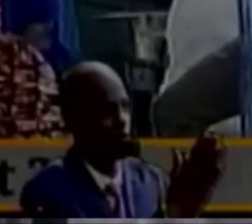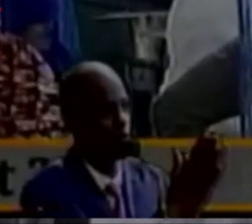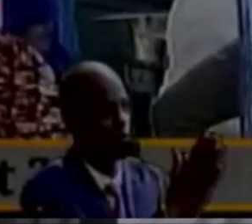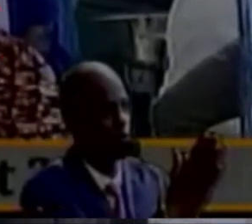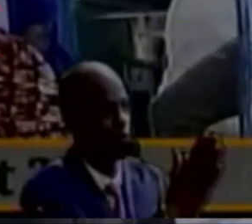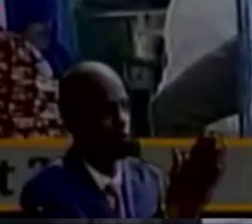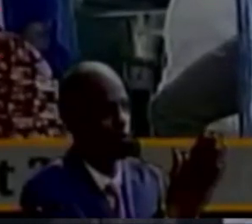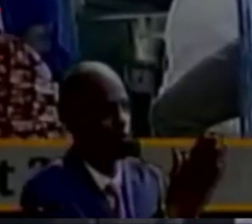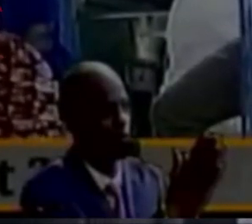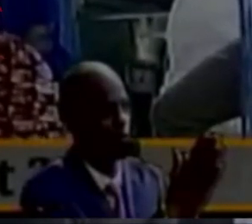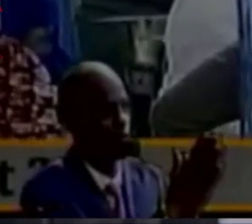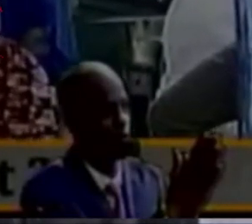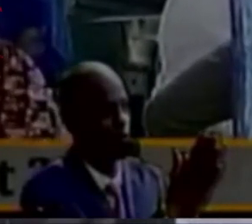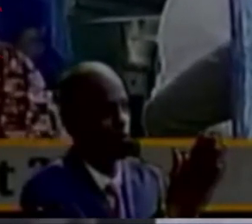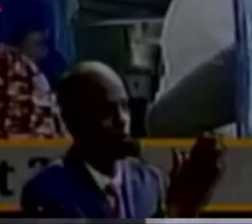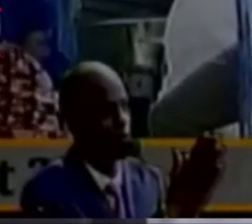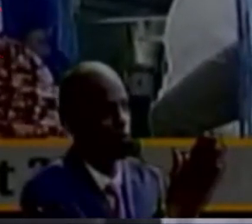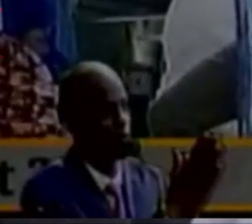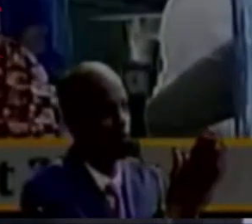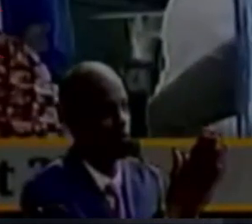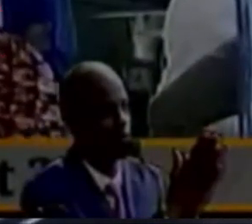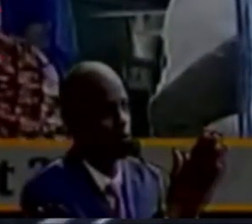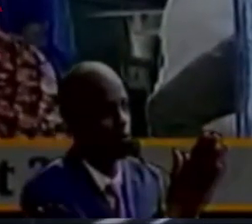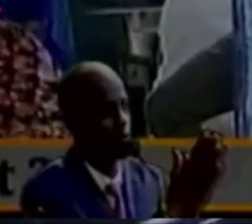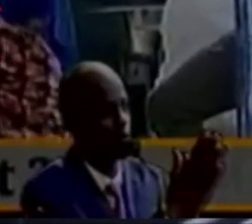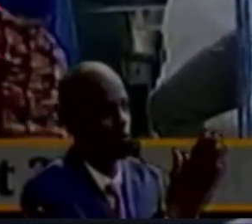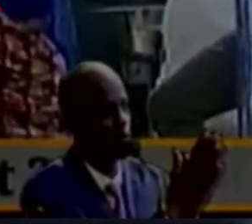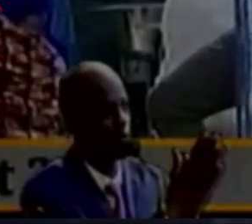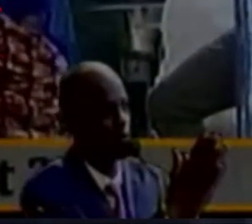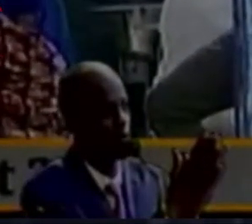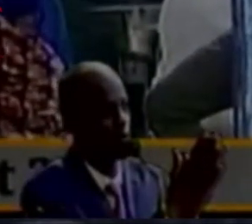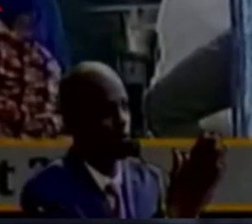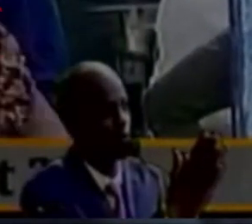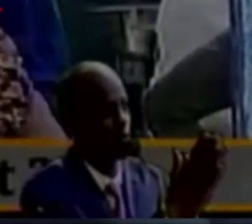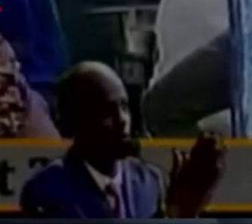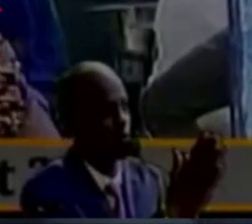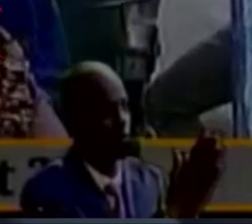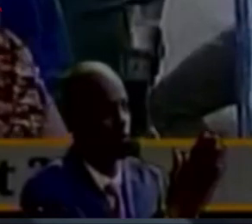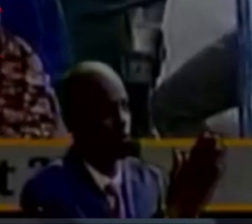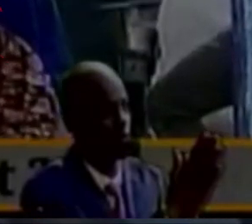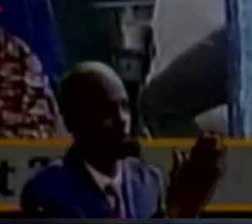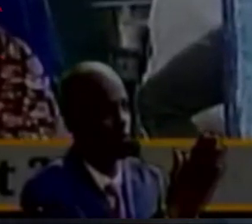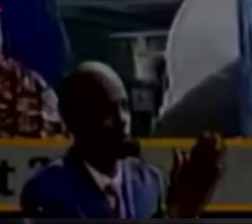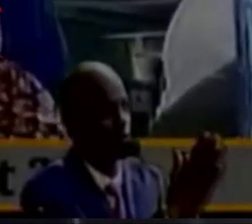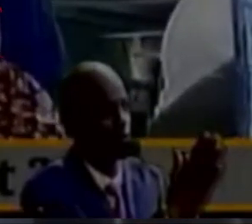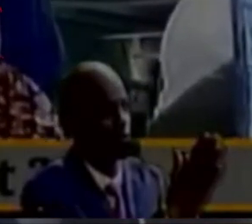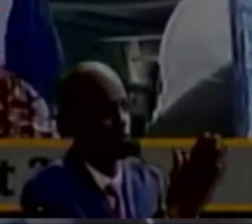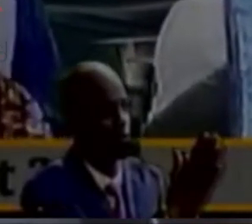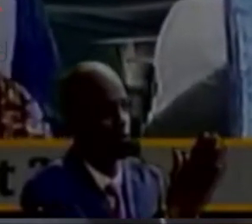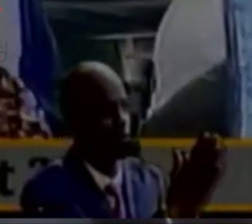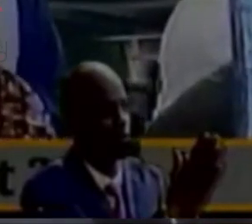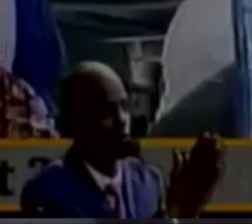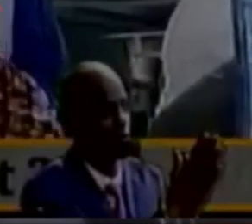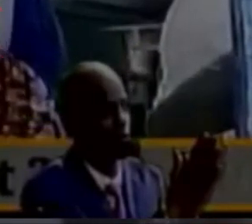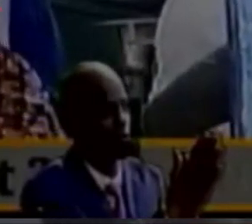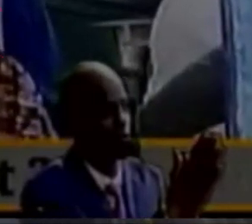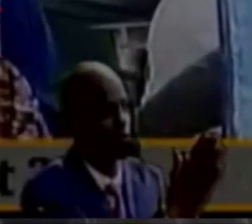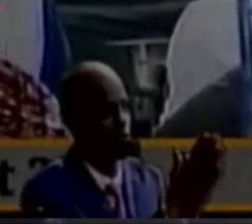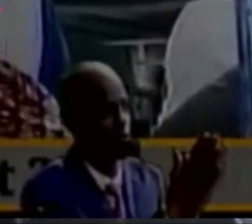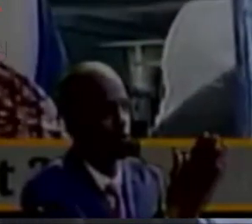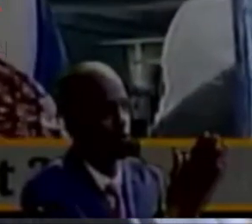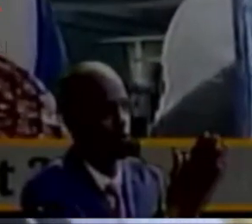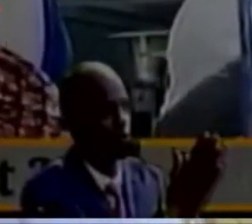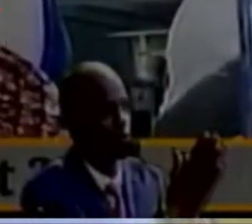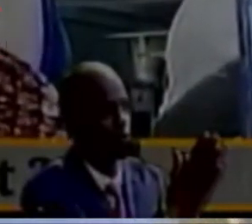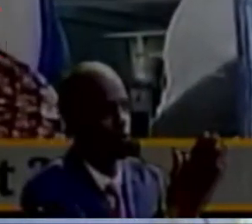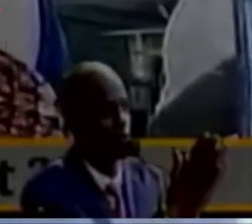mettons morine, nous mettons puce, nous mettons chalotte. Nous mettons l'autre gros produit là-dedans. J'ai 18 ans. Oui, j'ai 5 personnes là-dedans.